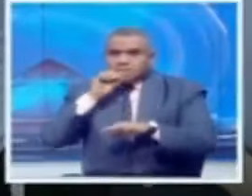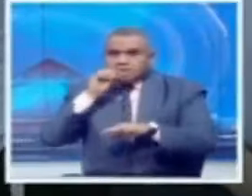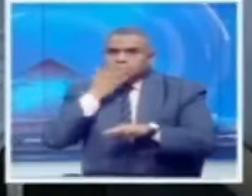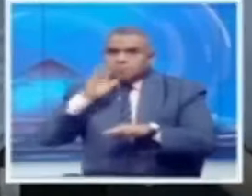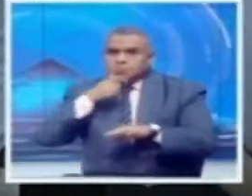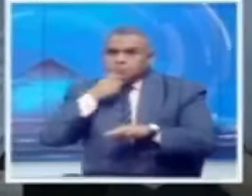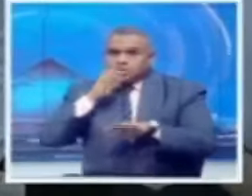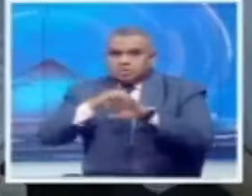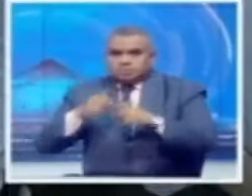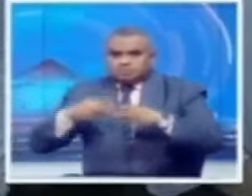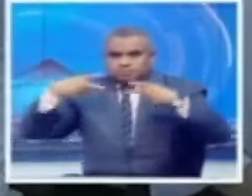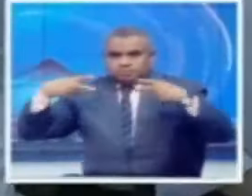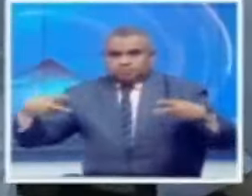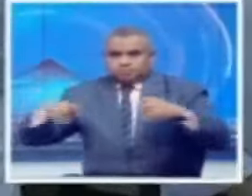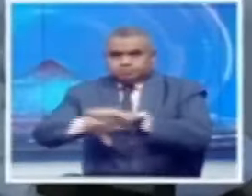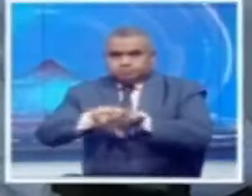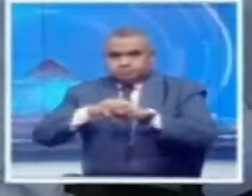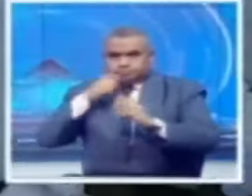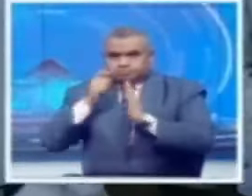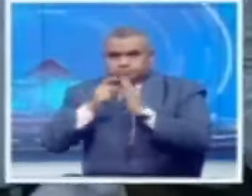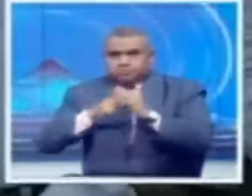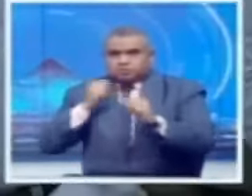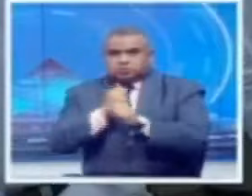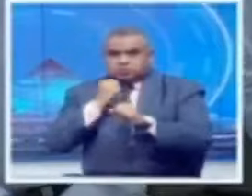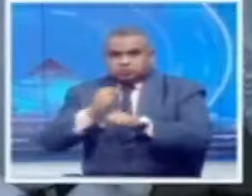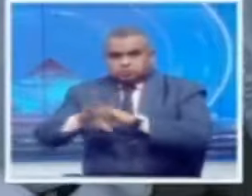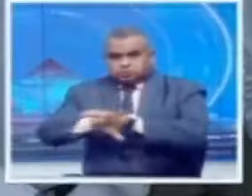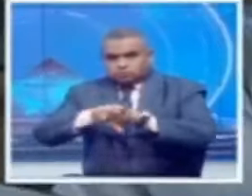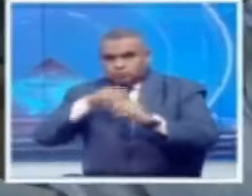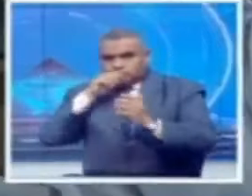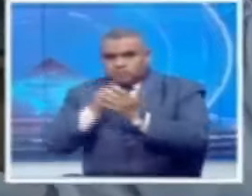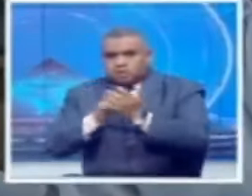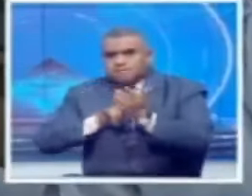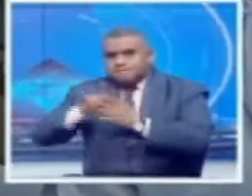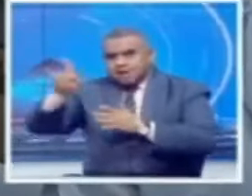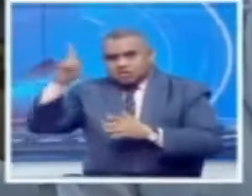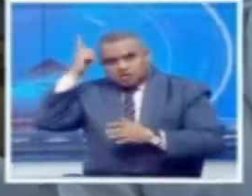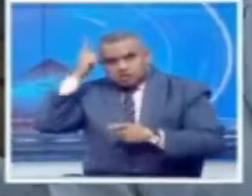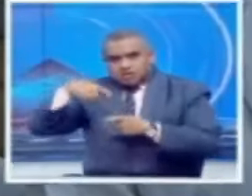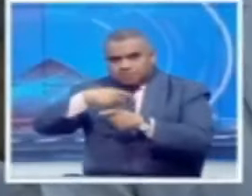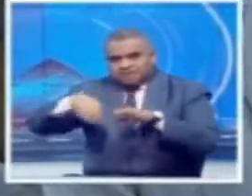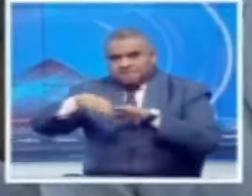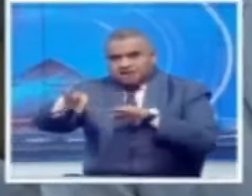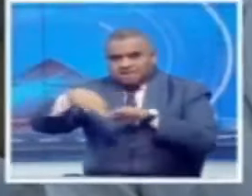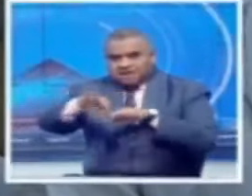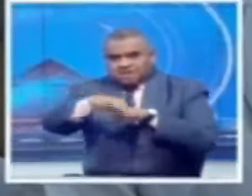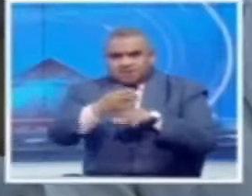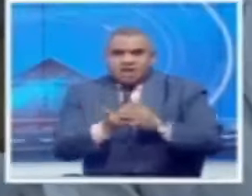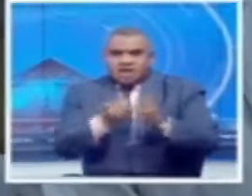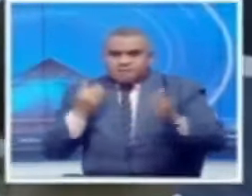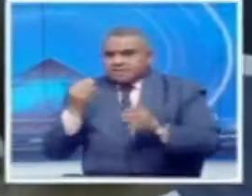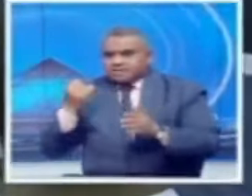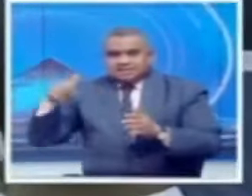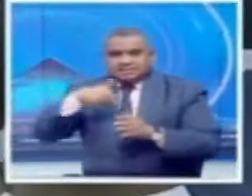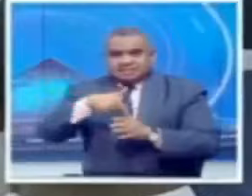ضرورة سرعة الانتهاء من جميع الأعمال الجاري تنفيذها في نطاق مطار شرم الشيخ والمنطقة المحيطة به قبل